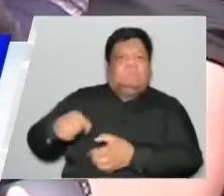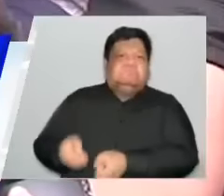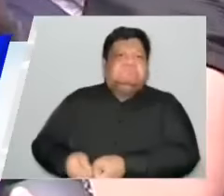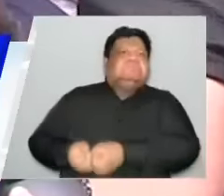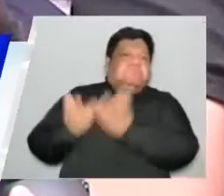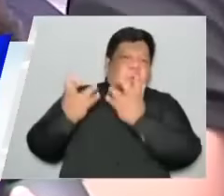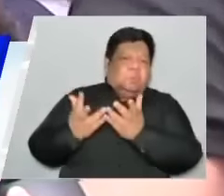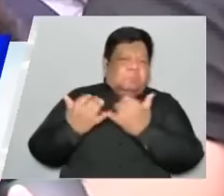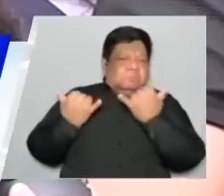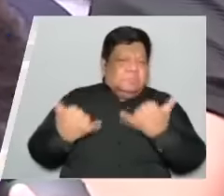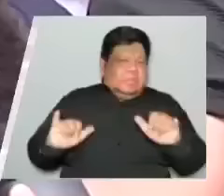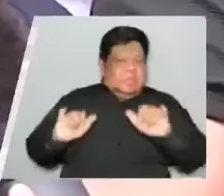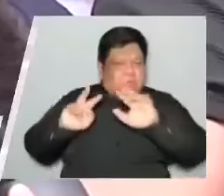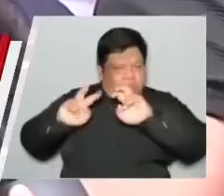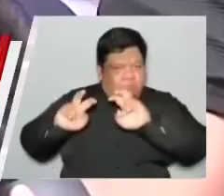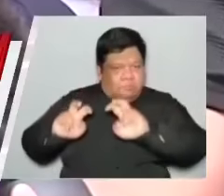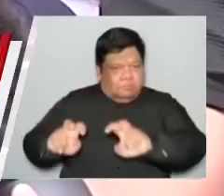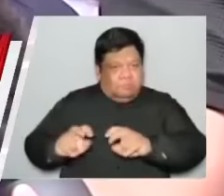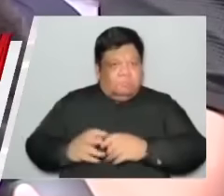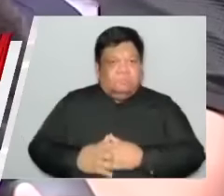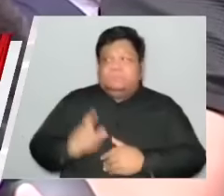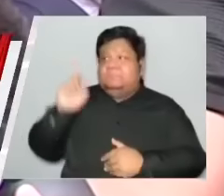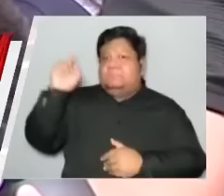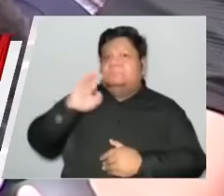Nasa kwarto lang po sila, nasa kalang beddings lang sila.